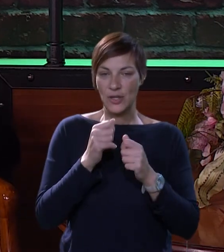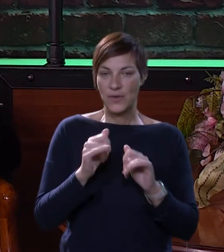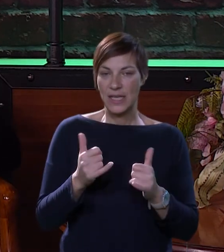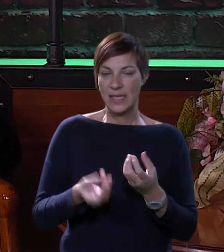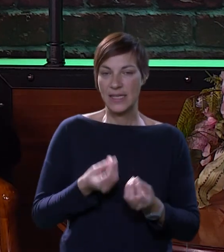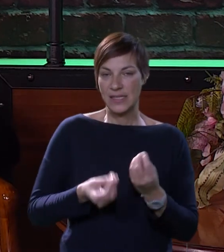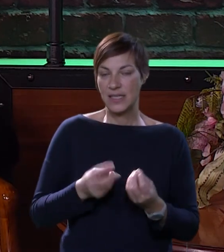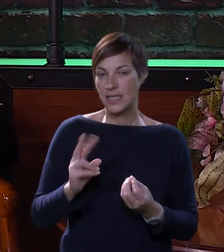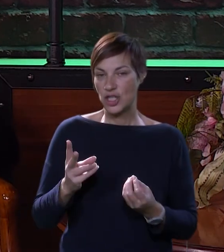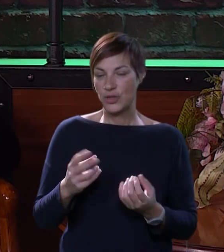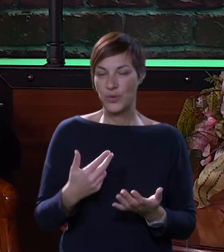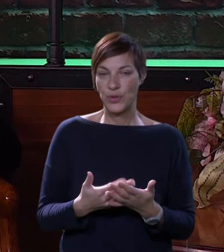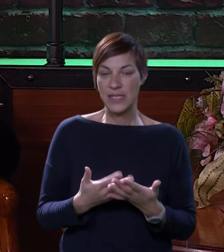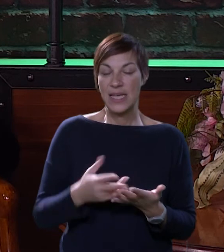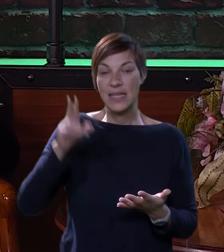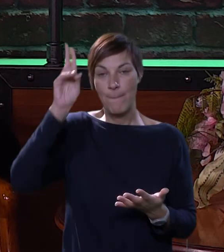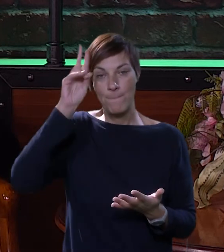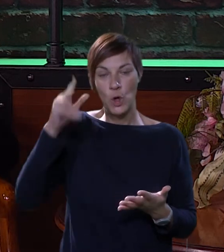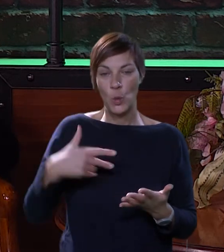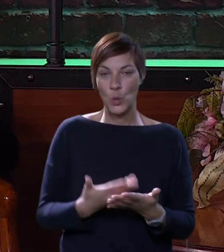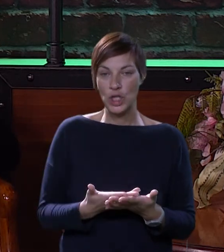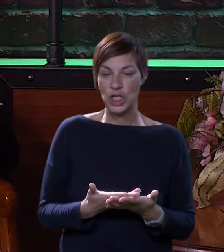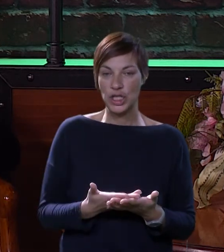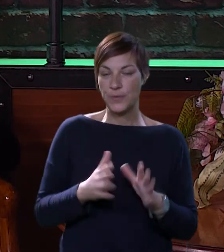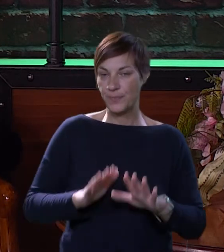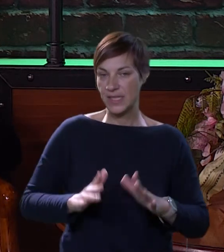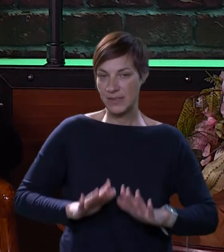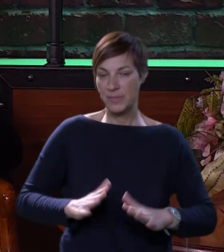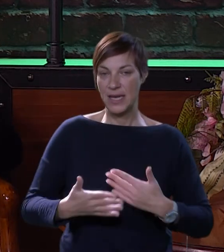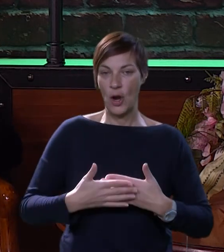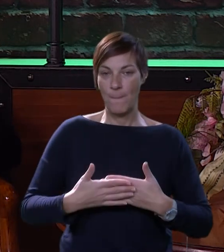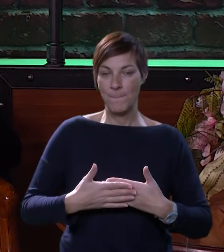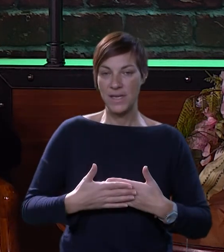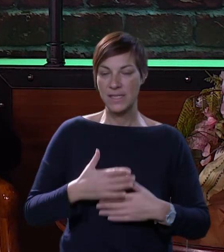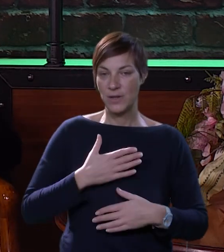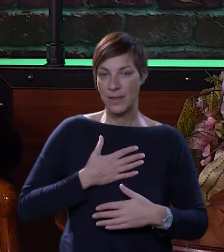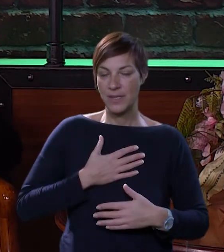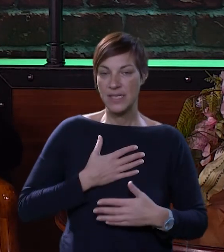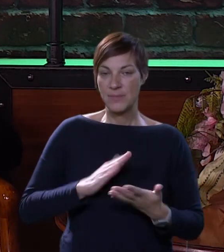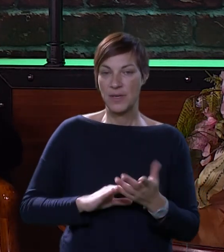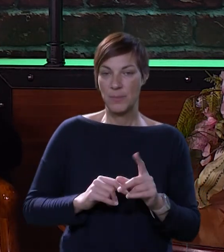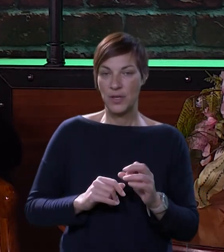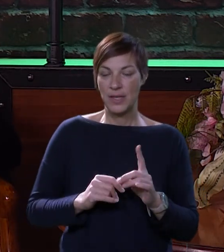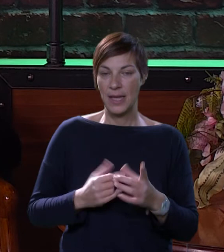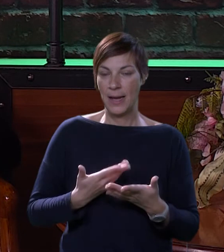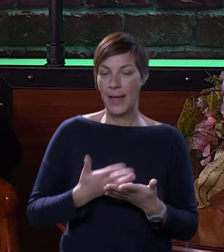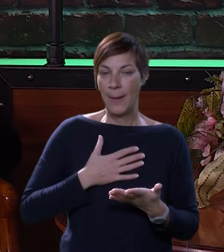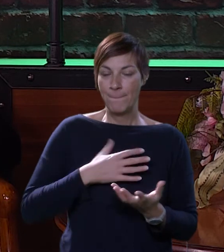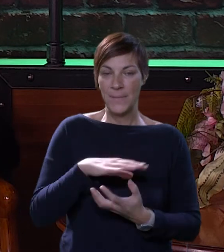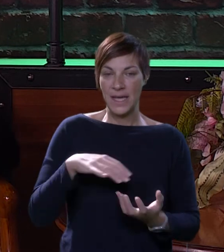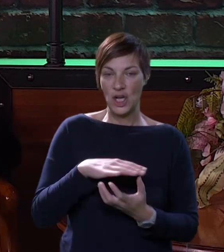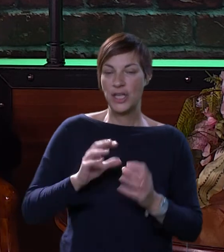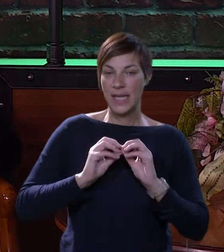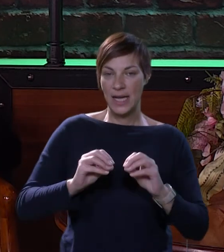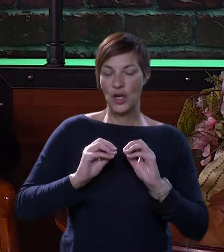dogovoriti ili da se igrate nečega drugoga. Znači dati opcije, opet smireno pristupiti tome jer mi smo i modeli. Mi, govorim, i